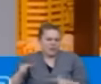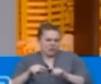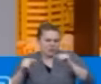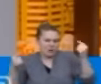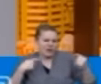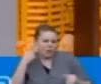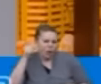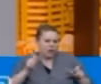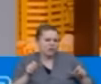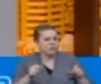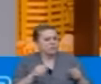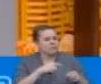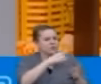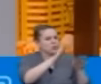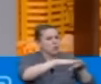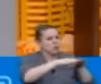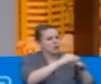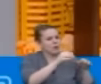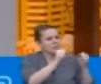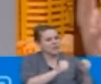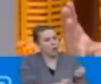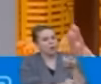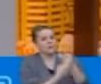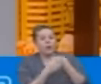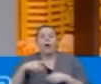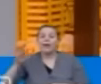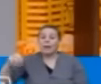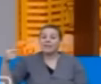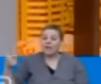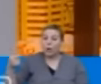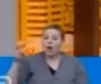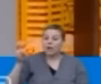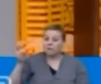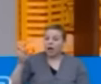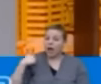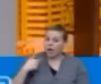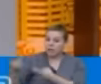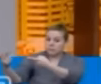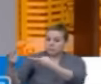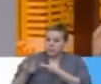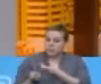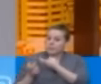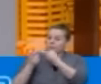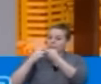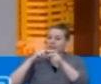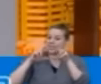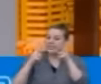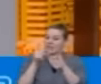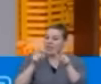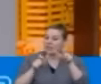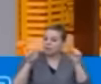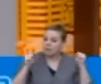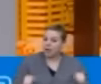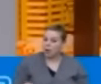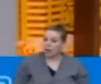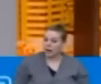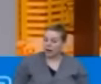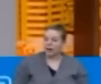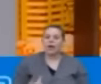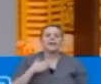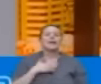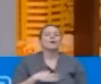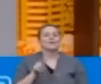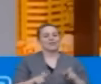ביטחוניים מצטרפים. אני צירפתי בזמנו את גיאור איינבר לתוך הצוות של האנשים הביטחוניים. אני רוצה